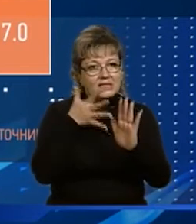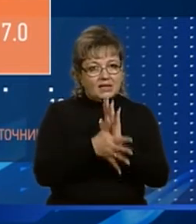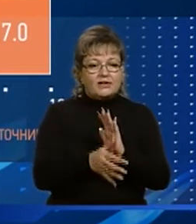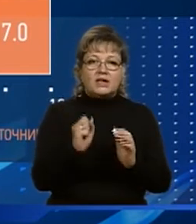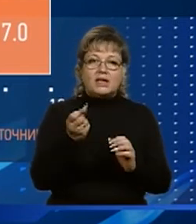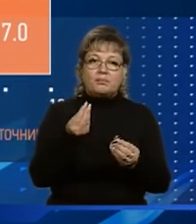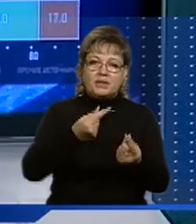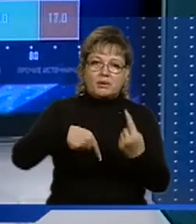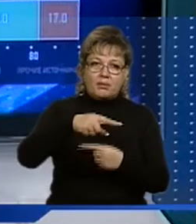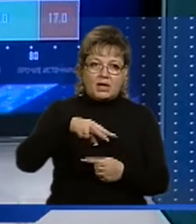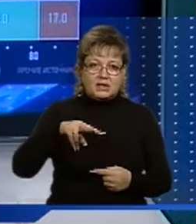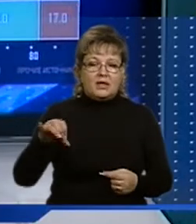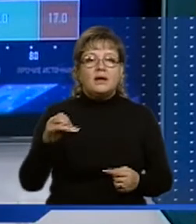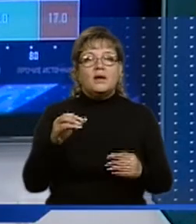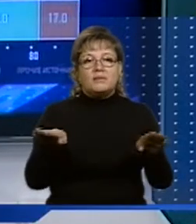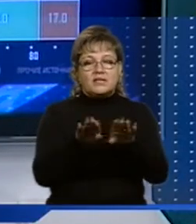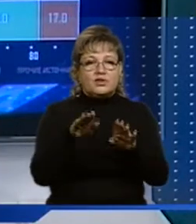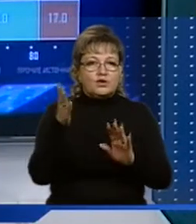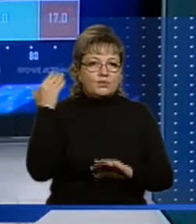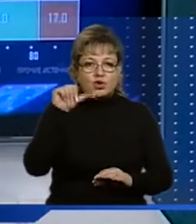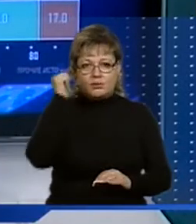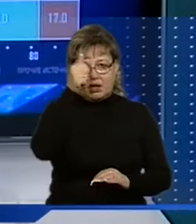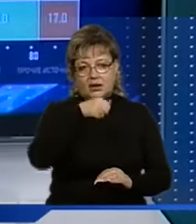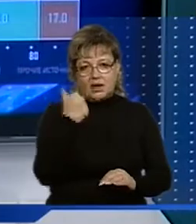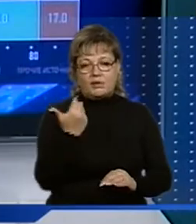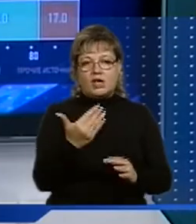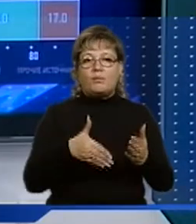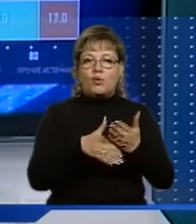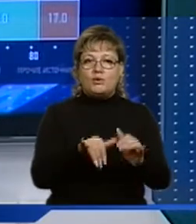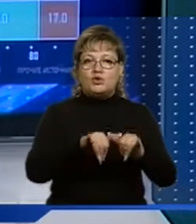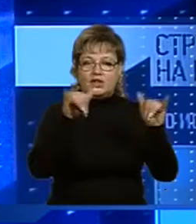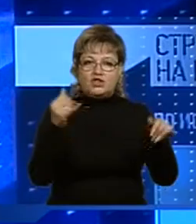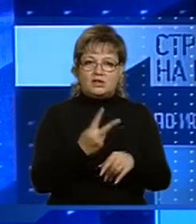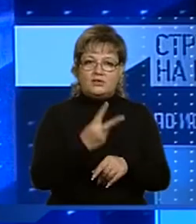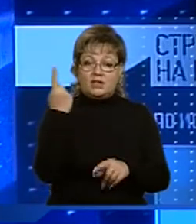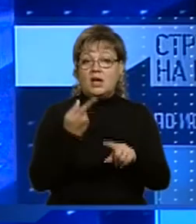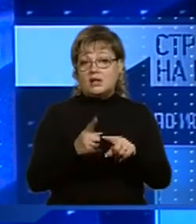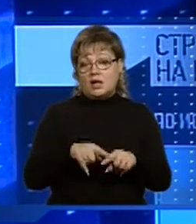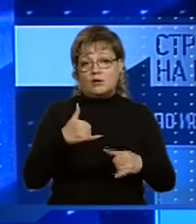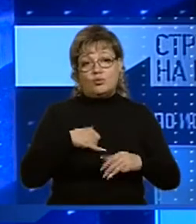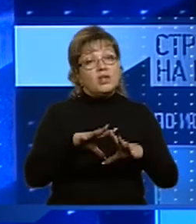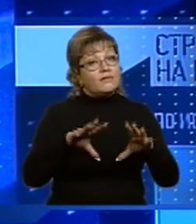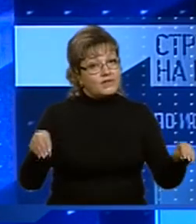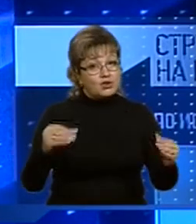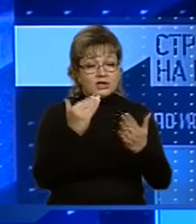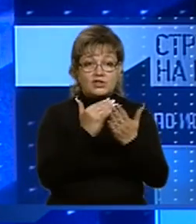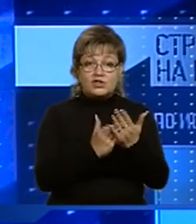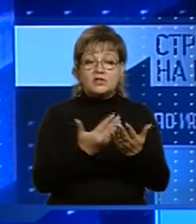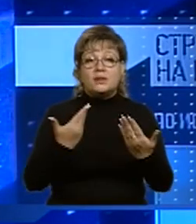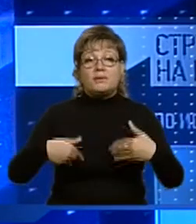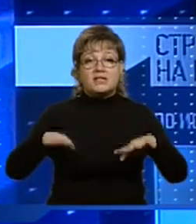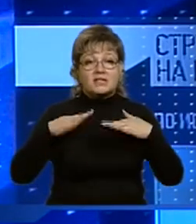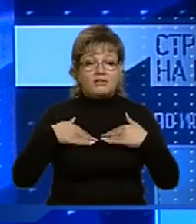и предприниматели. По сравнению с прошлыми годами их помощь выросла в 2 раза. На этом у меня все. Статистические